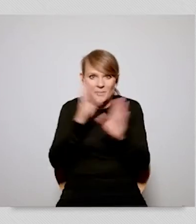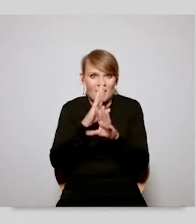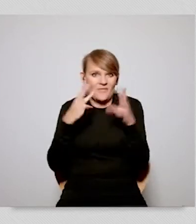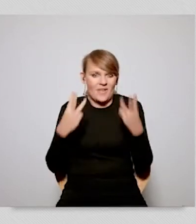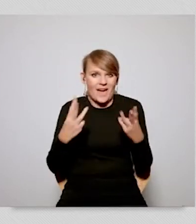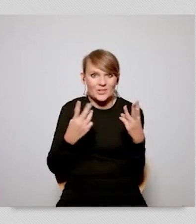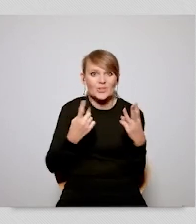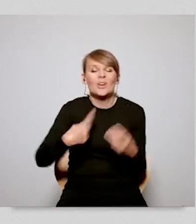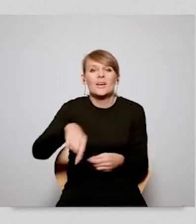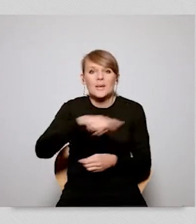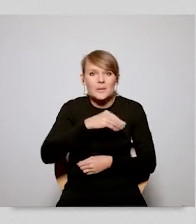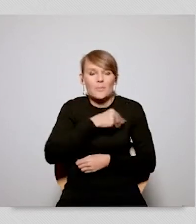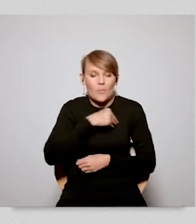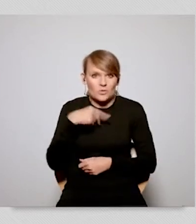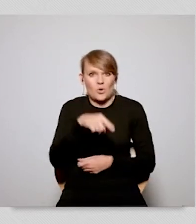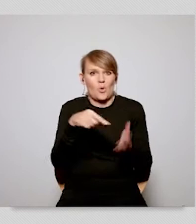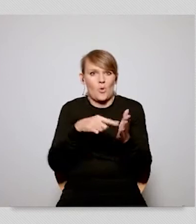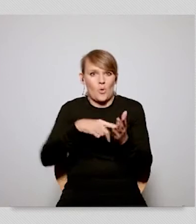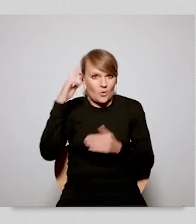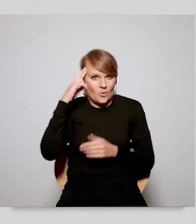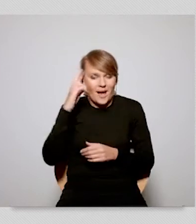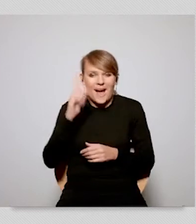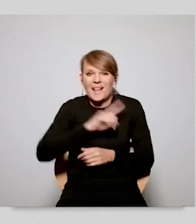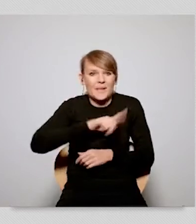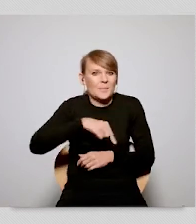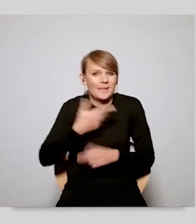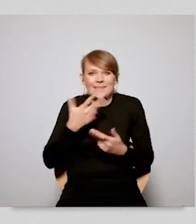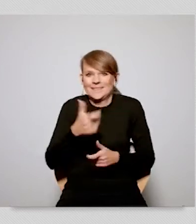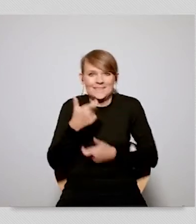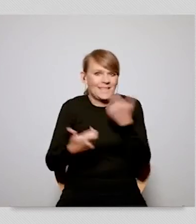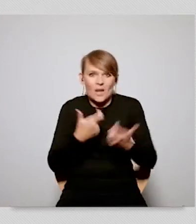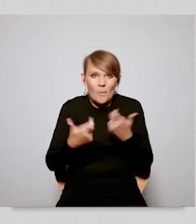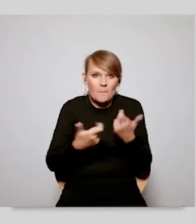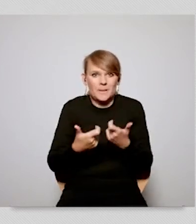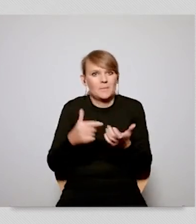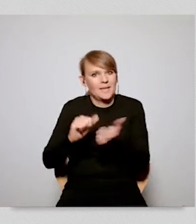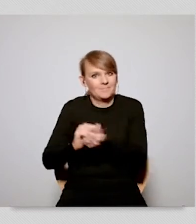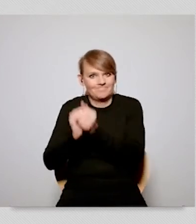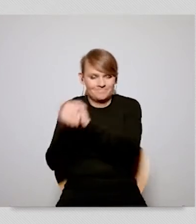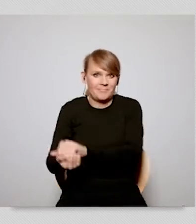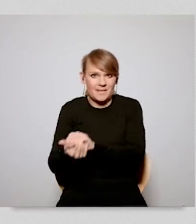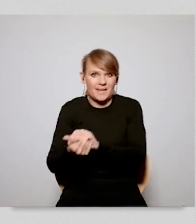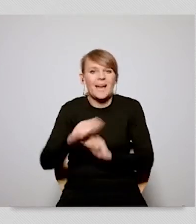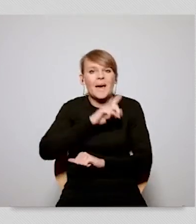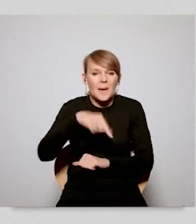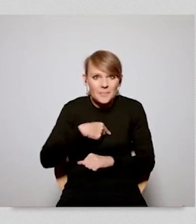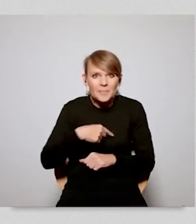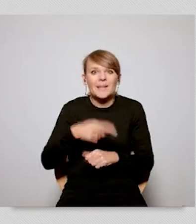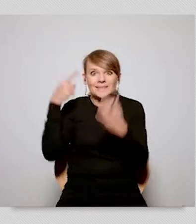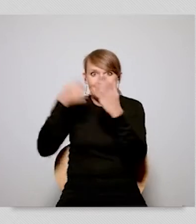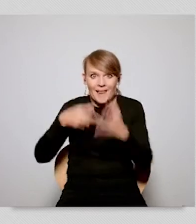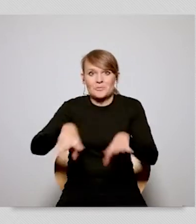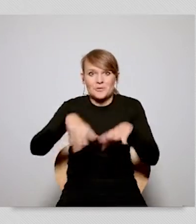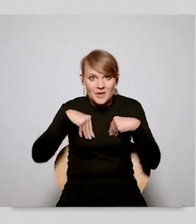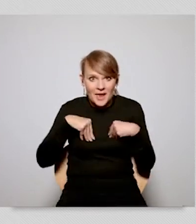kraj, ale że po prostu absolutnie nic nie robimy, żeby to wdrażać, tak. Czyli przyjmujemy cele, mówimy chętnie